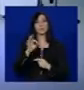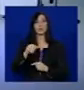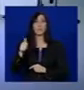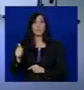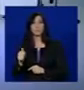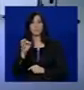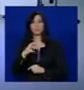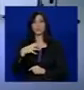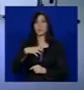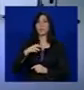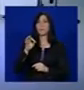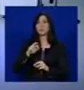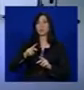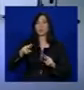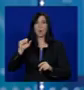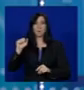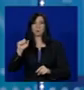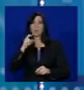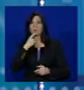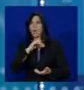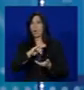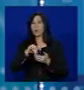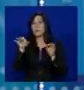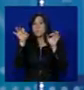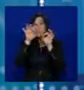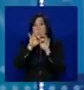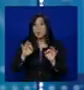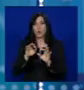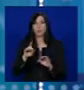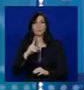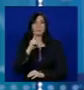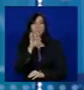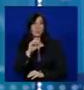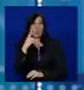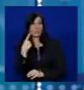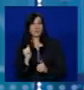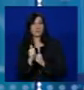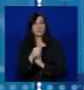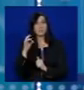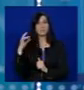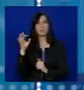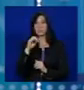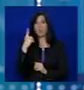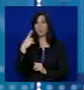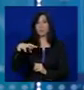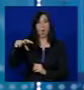ГЕРБ, нито с която и да е партия за коалиция. С никой. Нито един заместник председател, нито един орган.